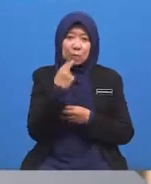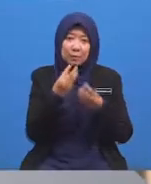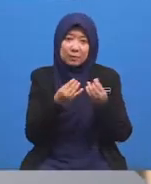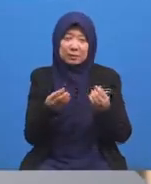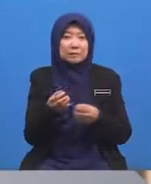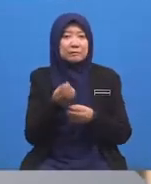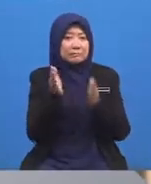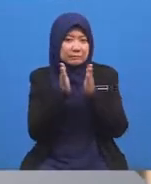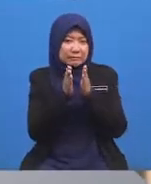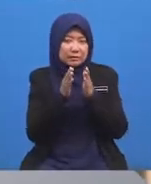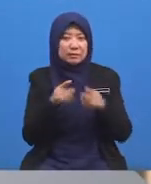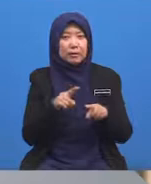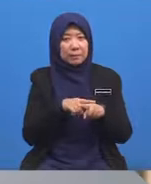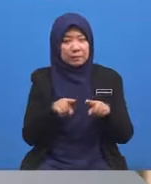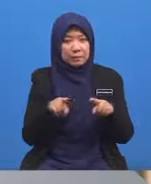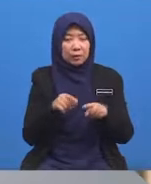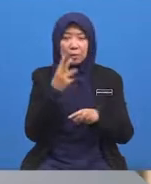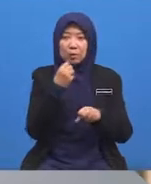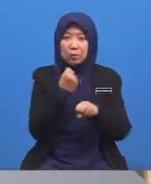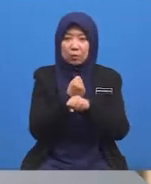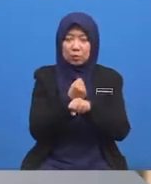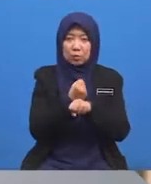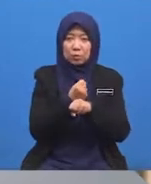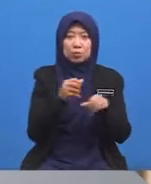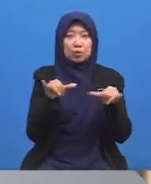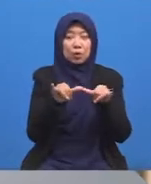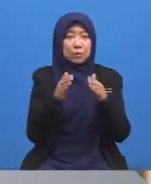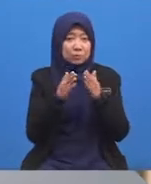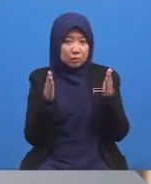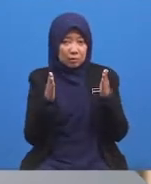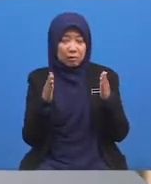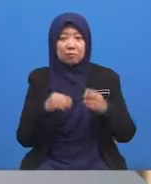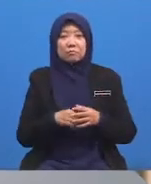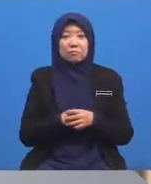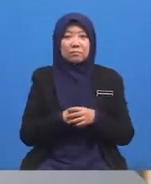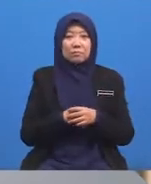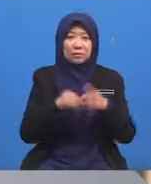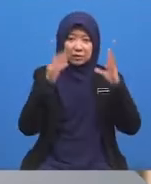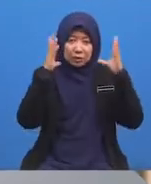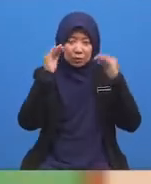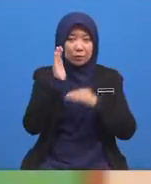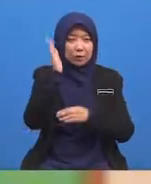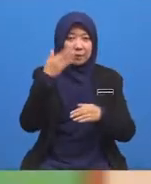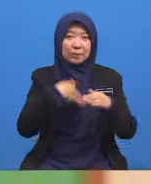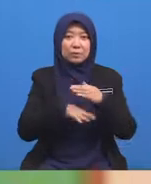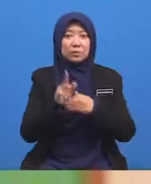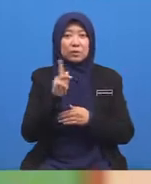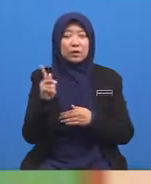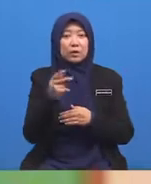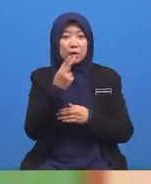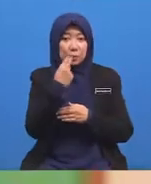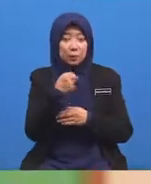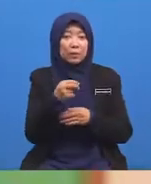Ya, gula pasir bersaiz kecil, manakala gula batu bersaiz lebih besar. Cikgu